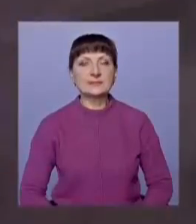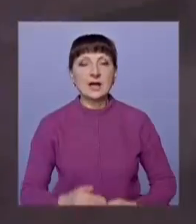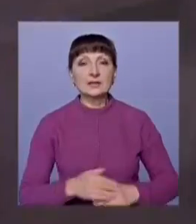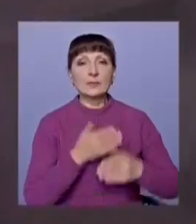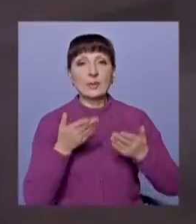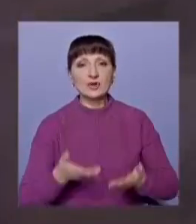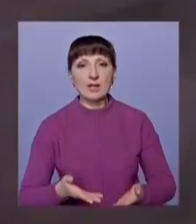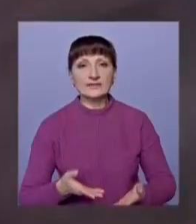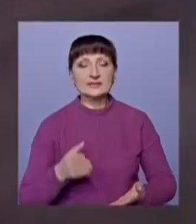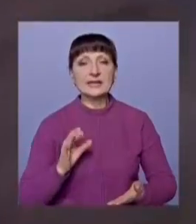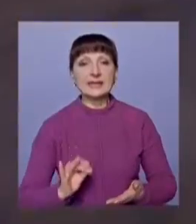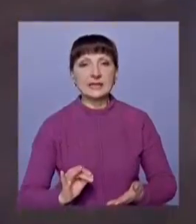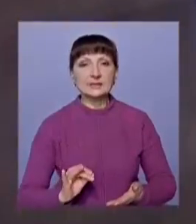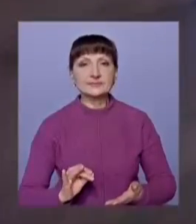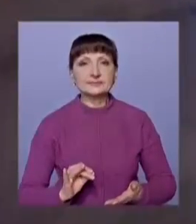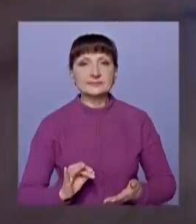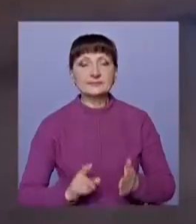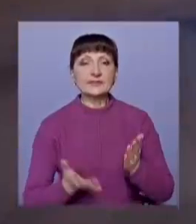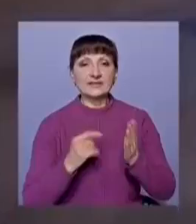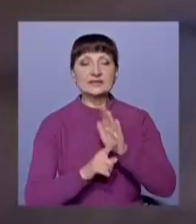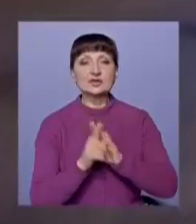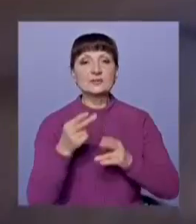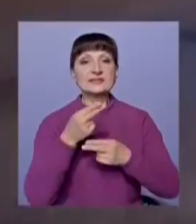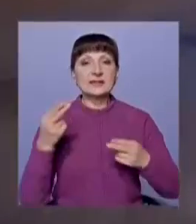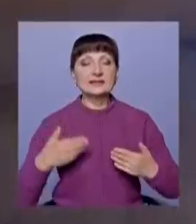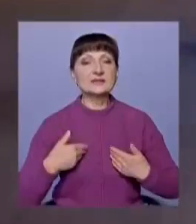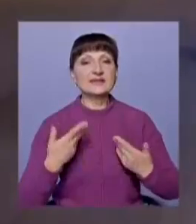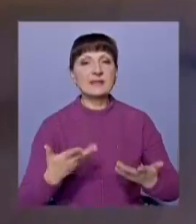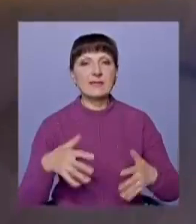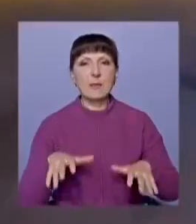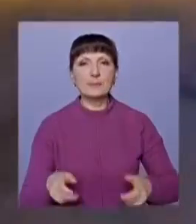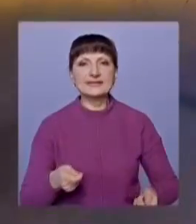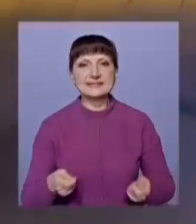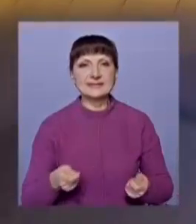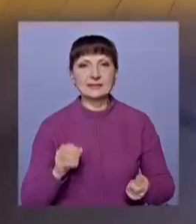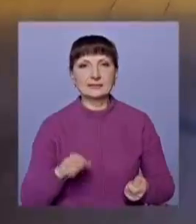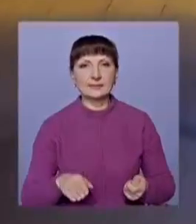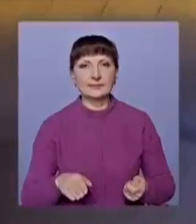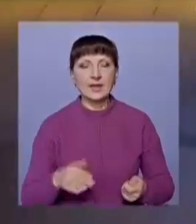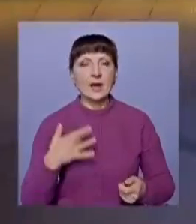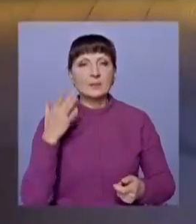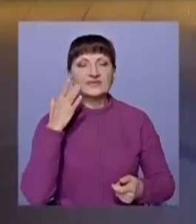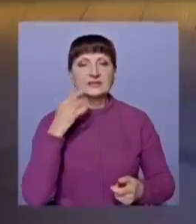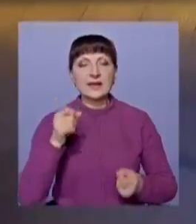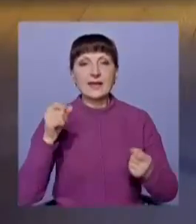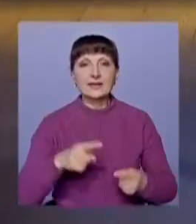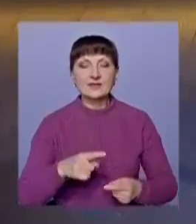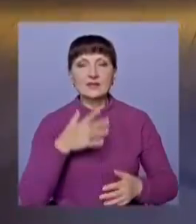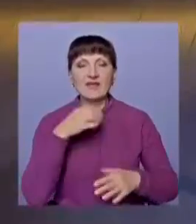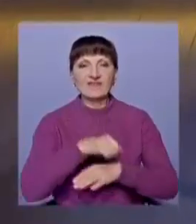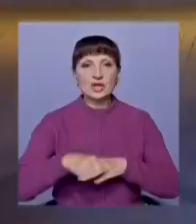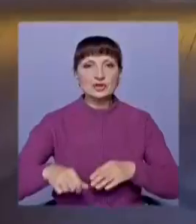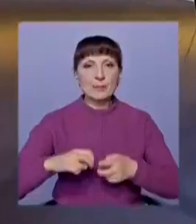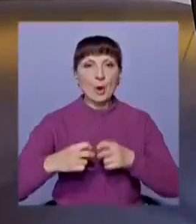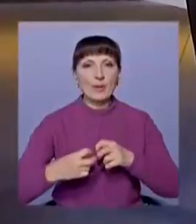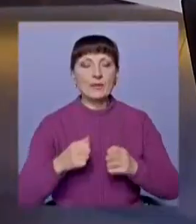прежде всего. Спасибо. Да, предлагаю начать с цитаты из послания президента. «Мы всегда своевременно реагировали на внешние вызовы